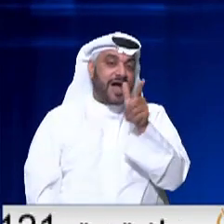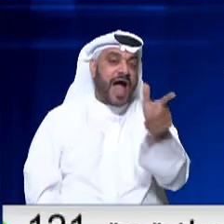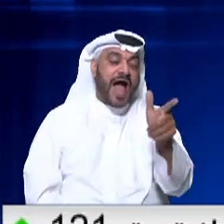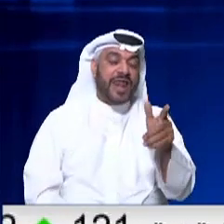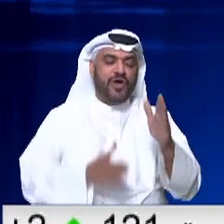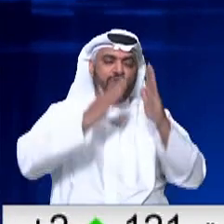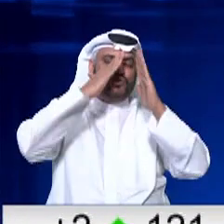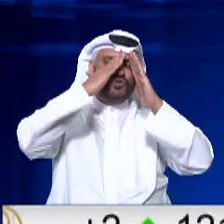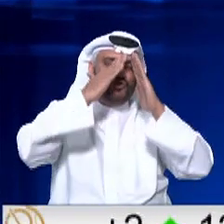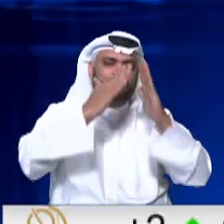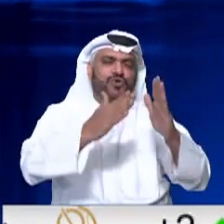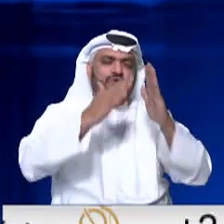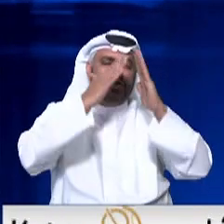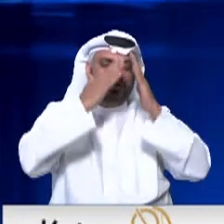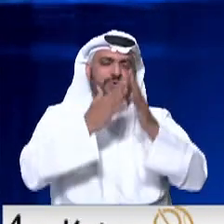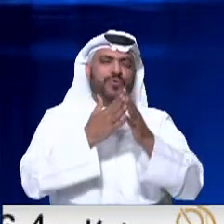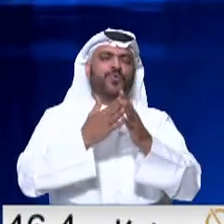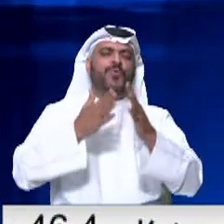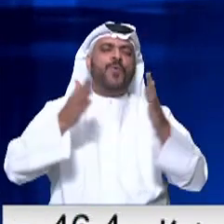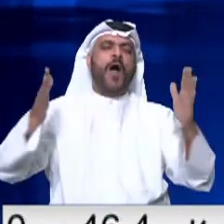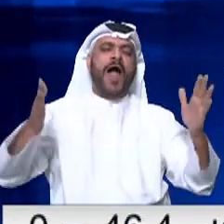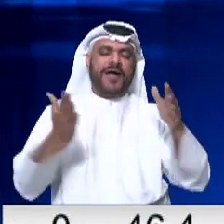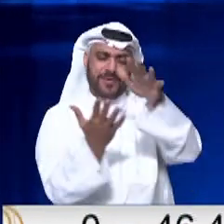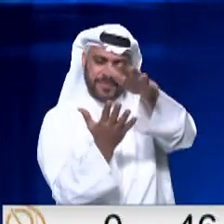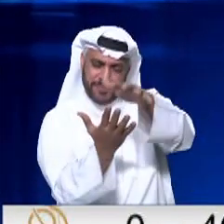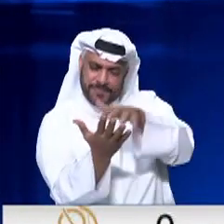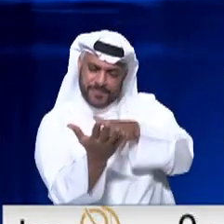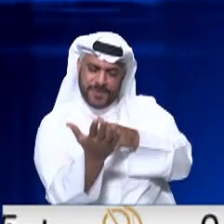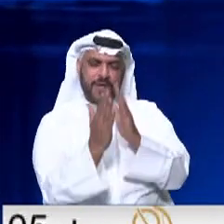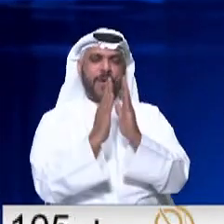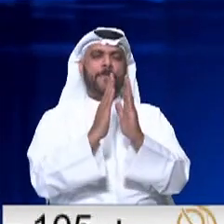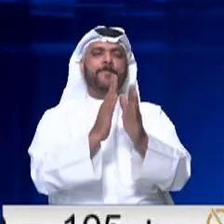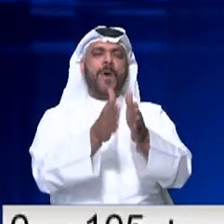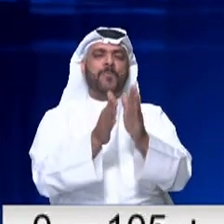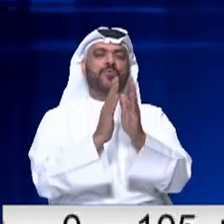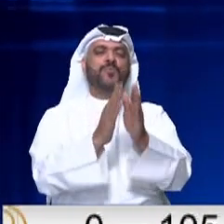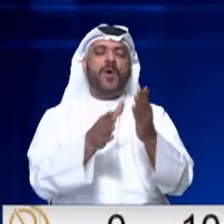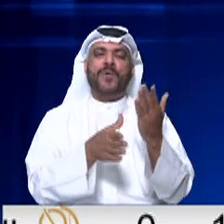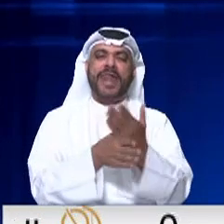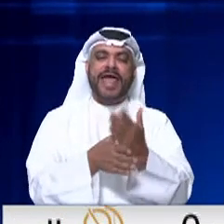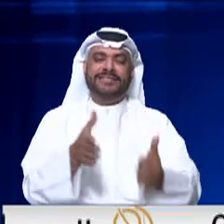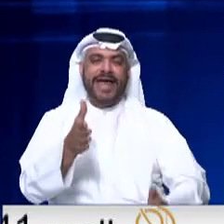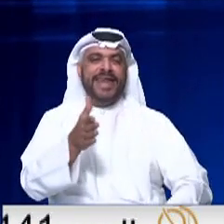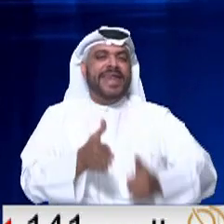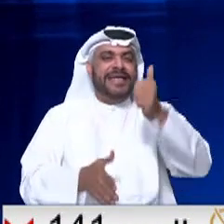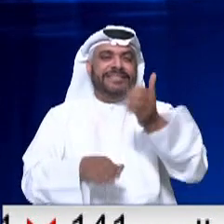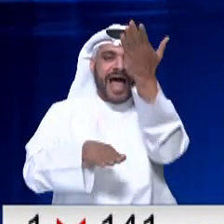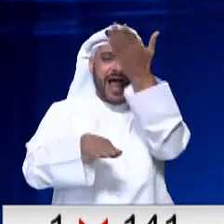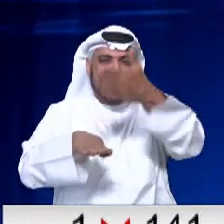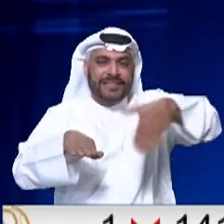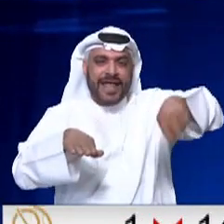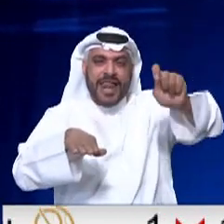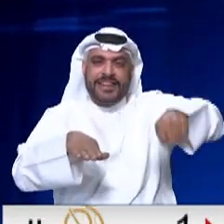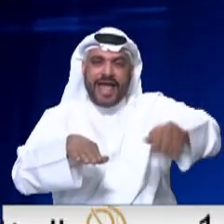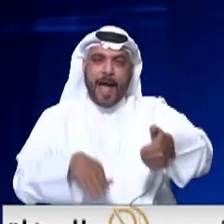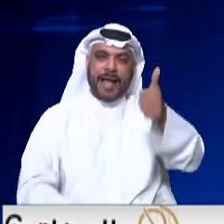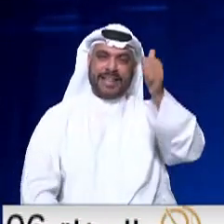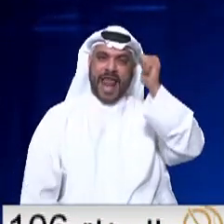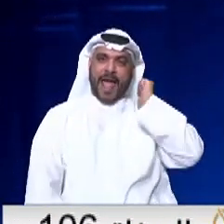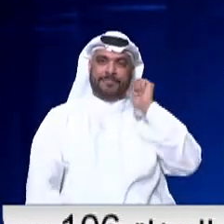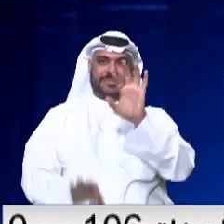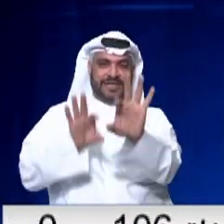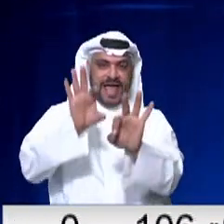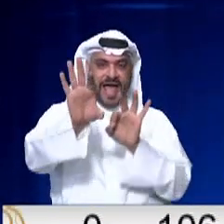الله خالص شكره على ما عبر عنه سموه من تهنئة بمناسبة نجاح العملية الانتخابية لاختيار